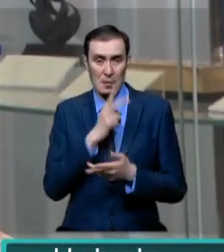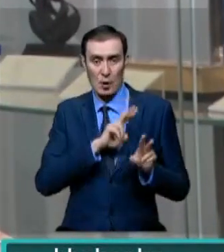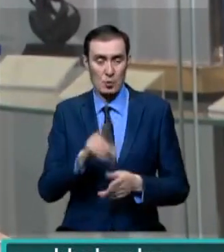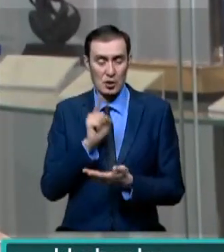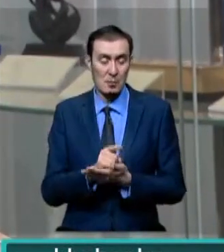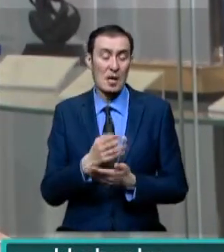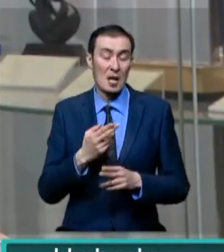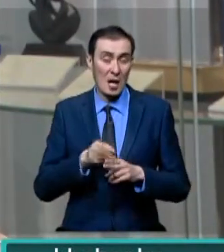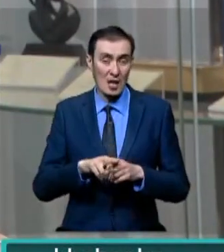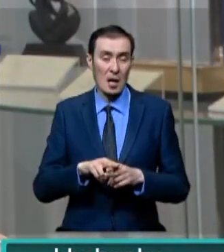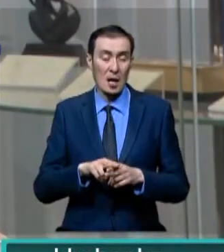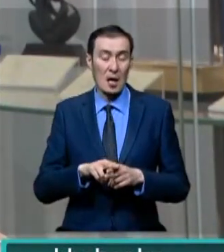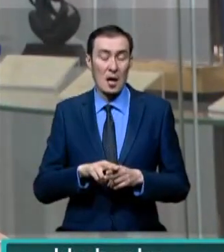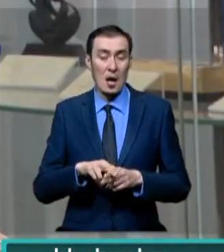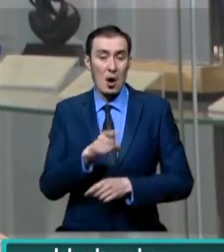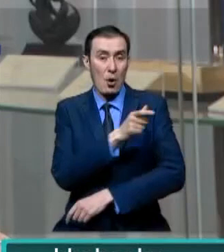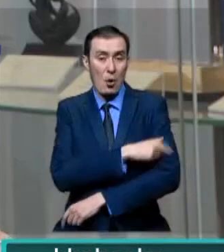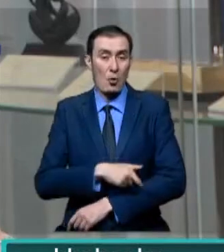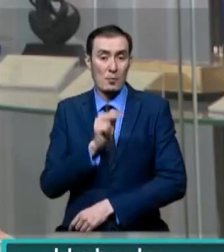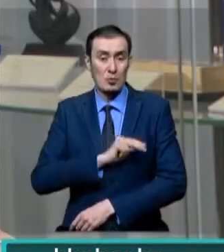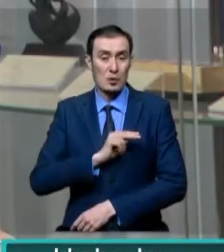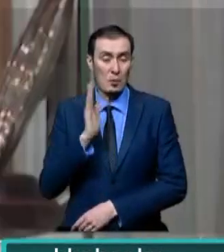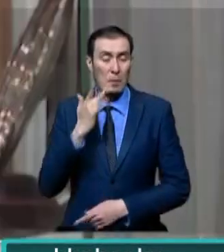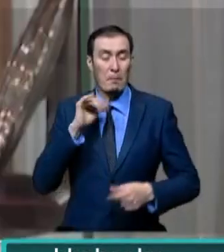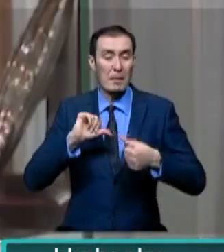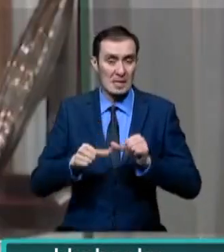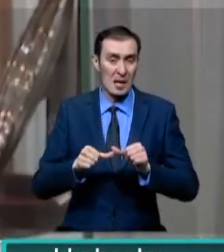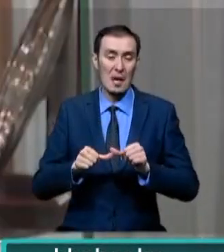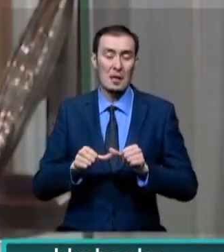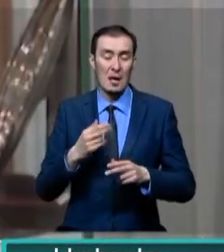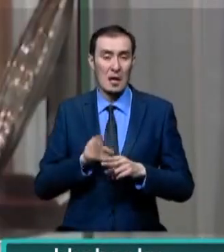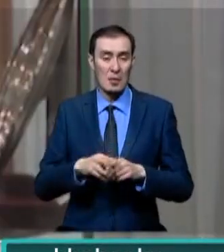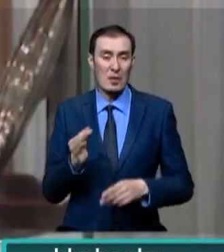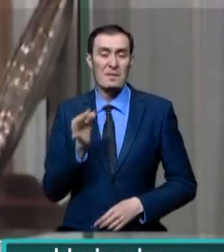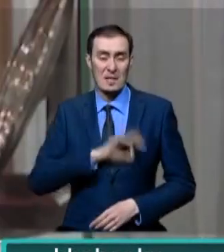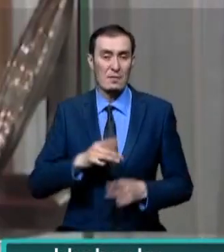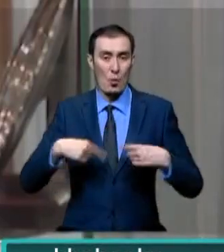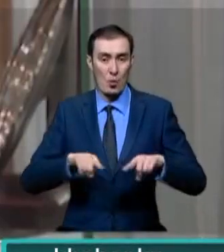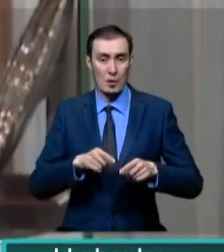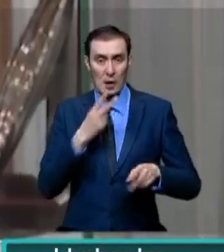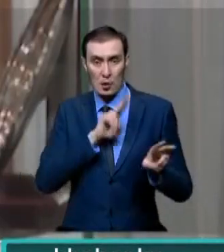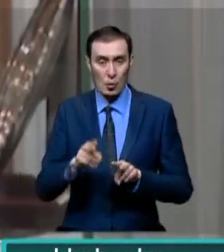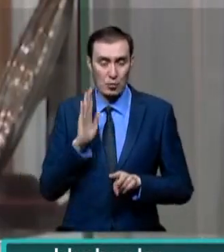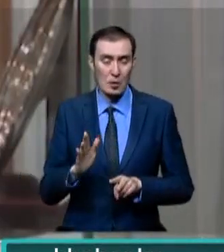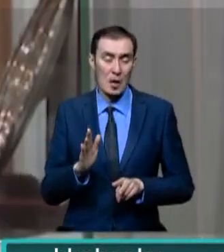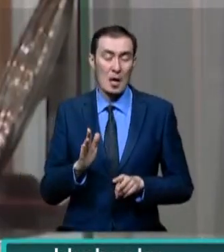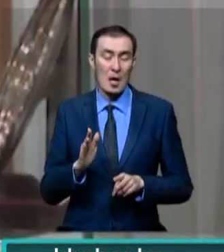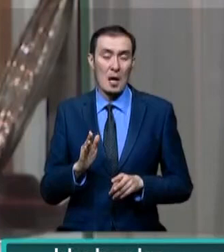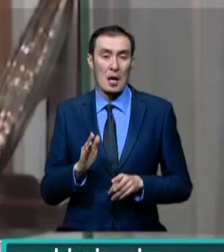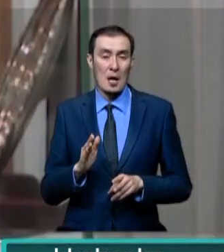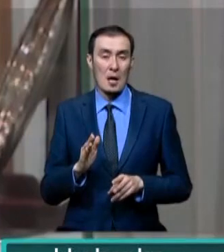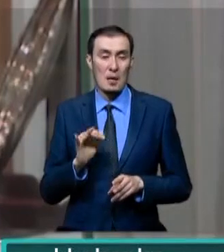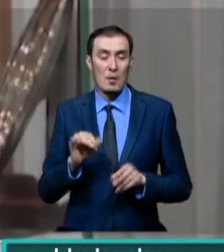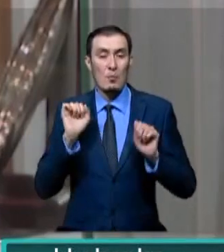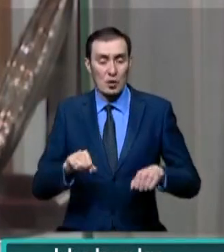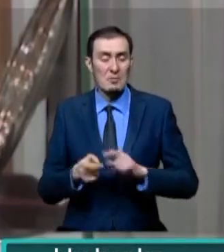И я думаю, что эта аудиторская комиссия будет работать постоянно. Это будет такой эффективный орган, еще раз, наверное, повторюсь, где мы реально